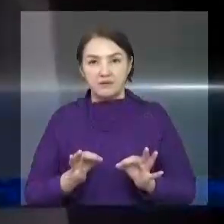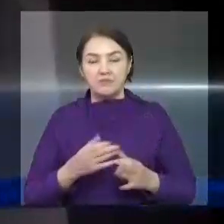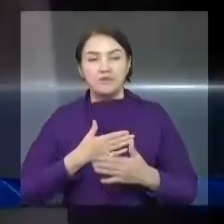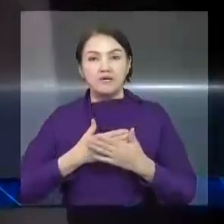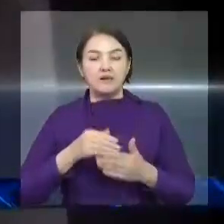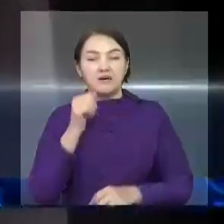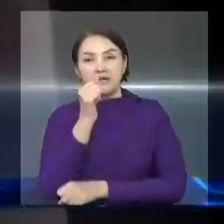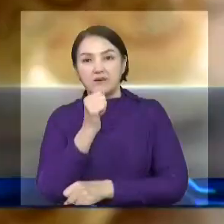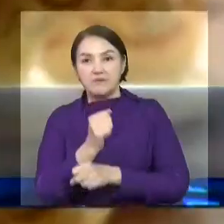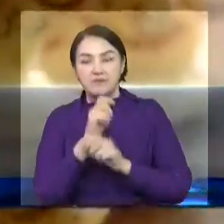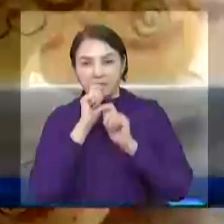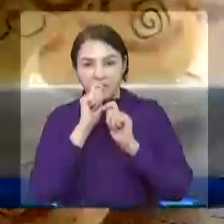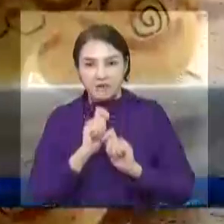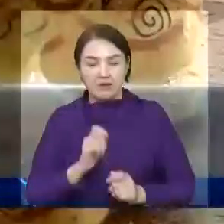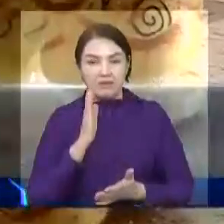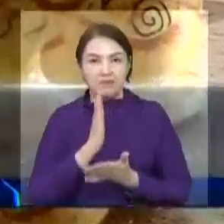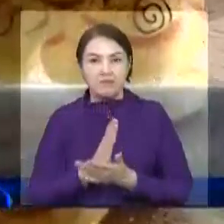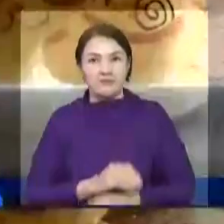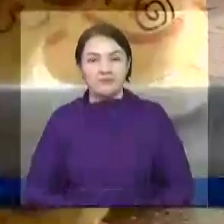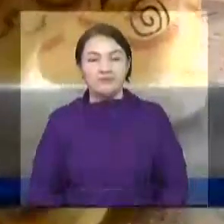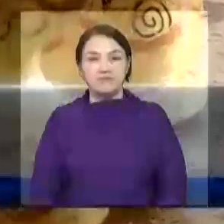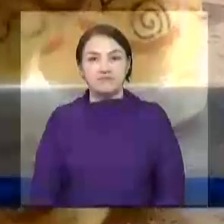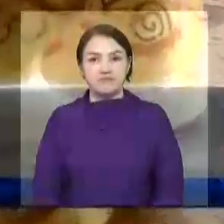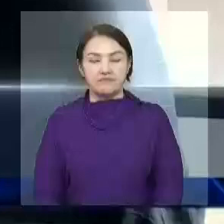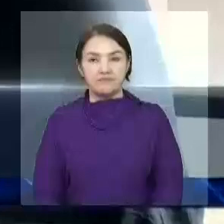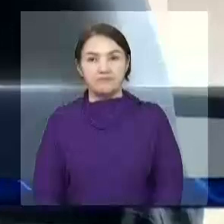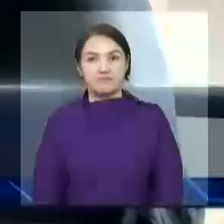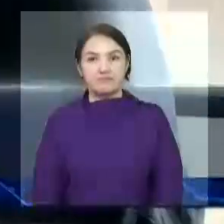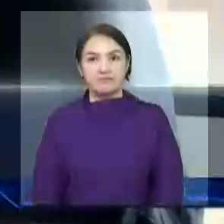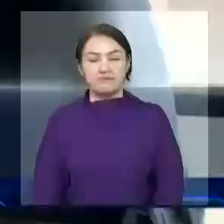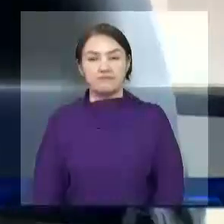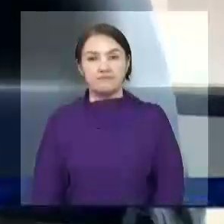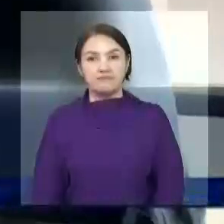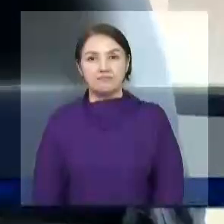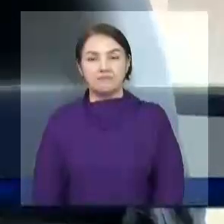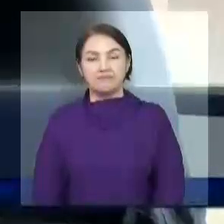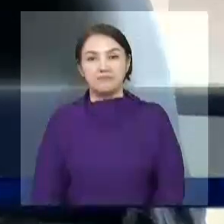Белсенді қызметкер үшін сыйлықта сыйақы да қарастырылған. Райгүл Еншібай, Азамат Сауханов, Ақтөбе телеарнасы.